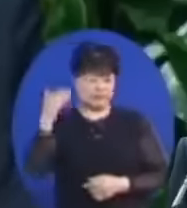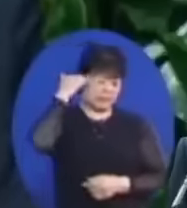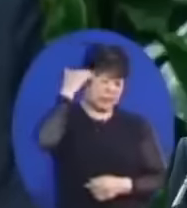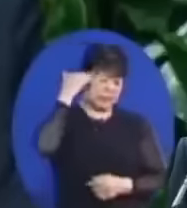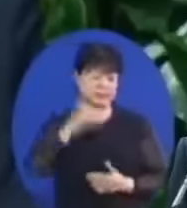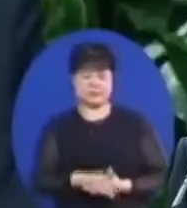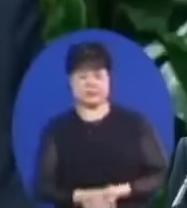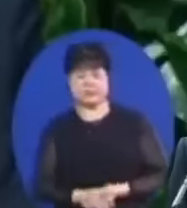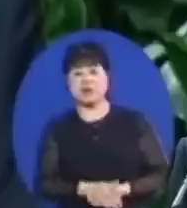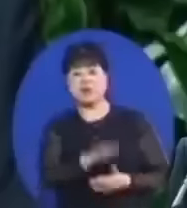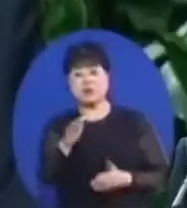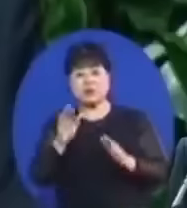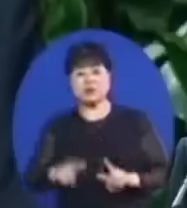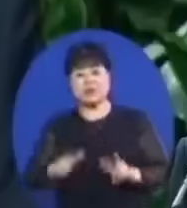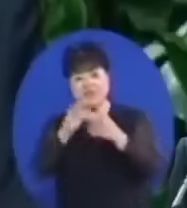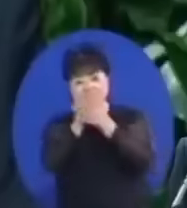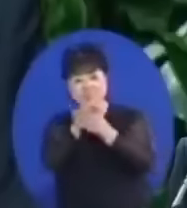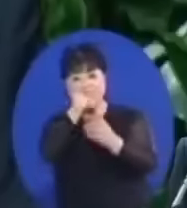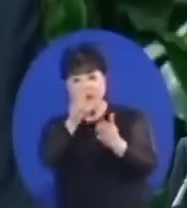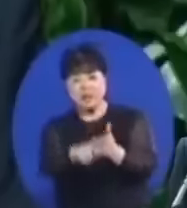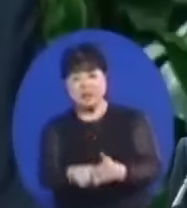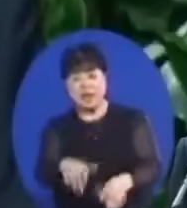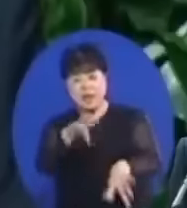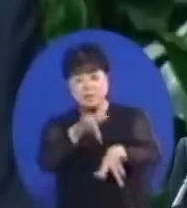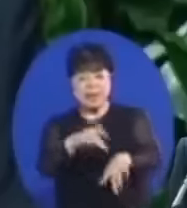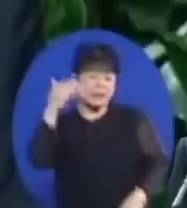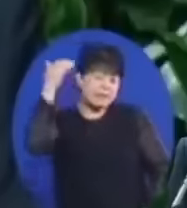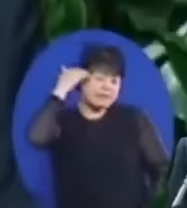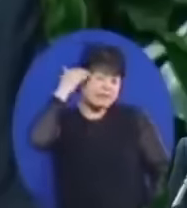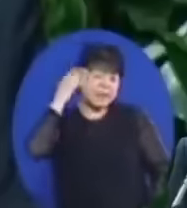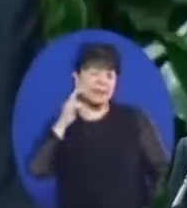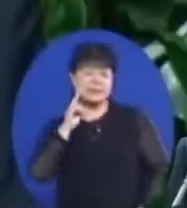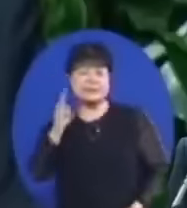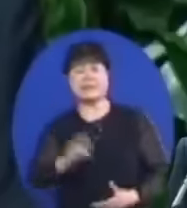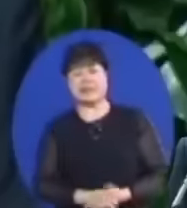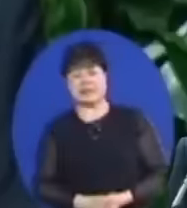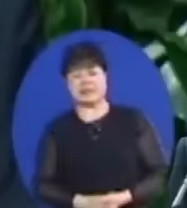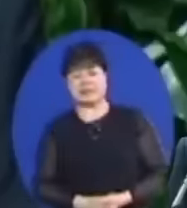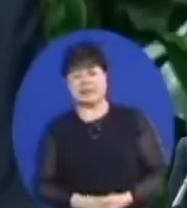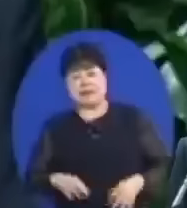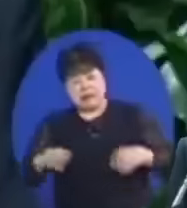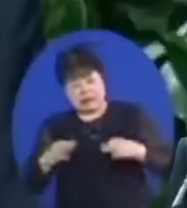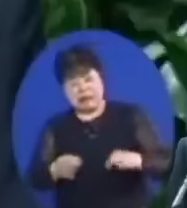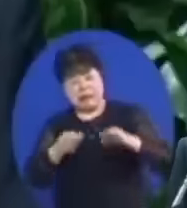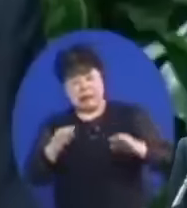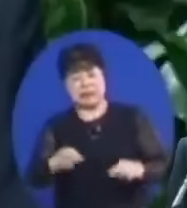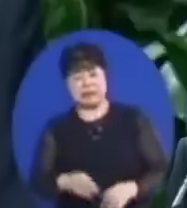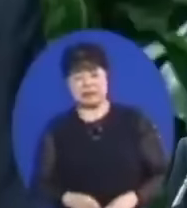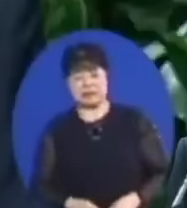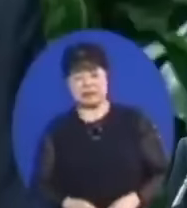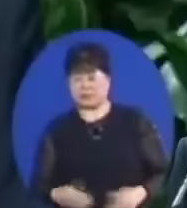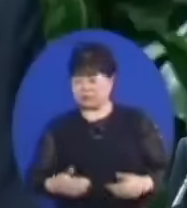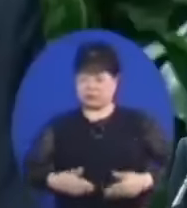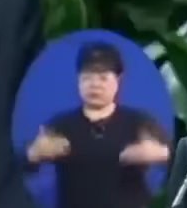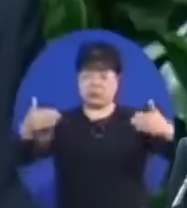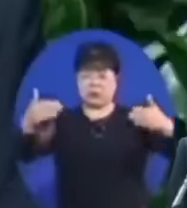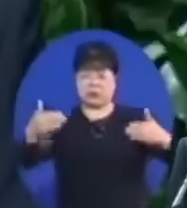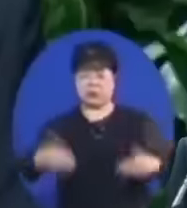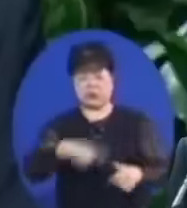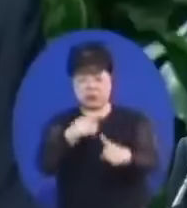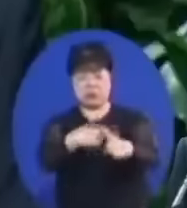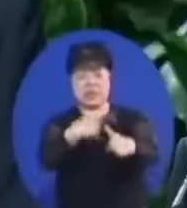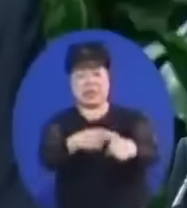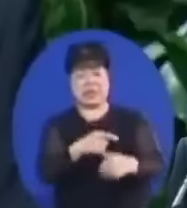합니다. 우리도 오늘날 기도를 하면 꼭 마귀가 회방을 하는 것입니다. 크게 고함쳐서 소리쳐 기도하면 욕을